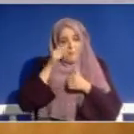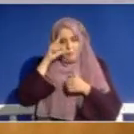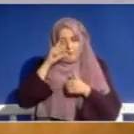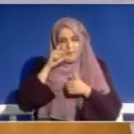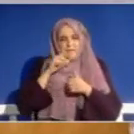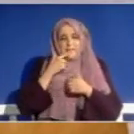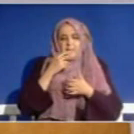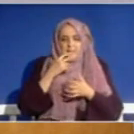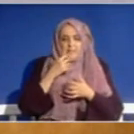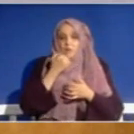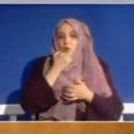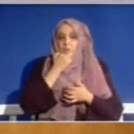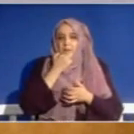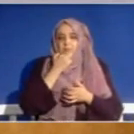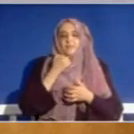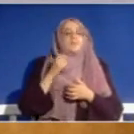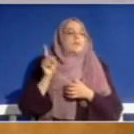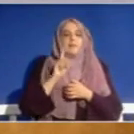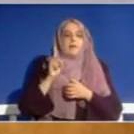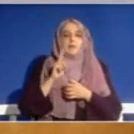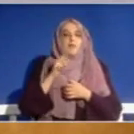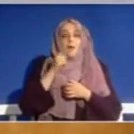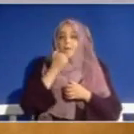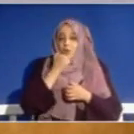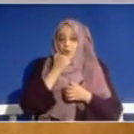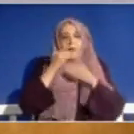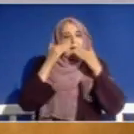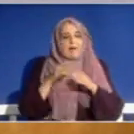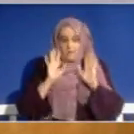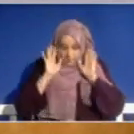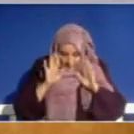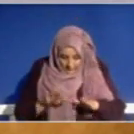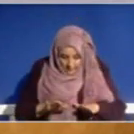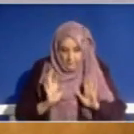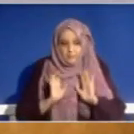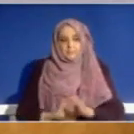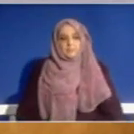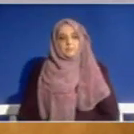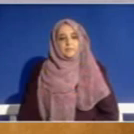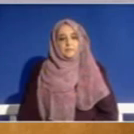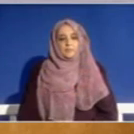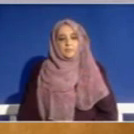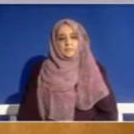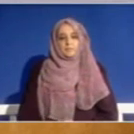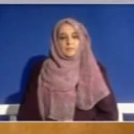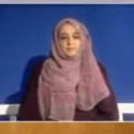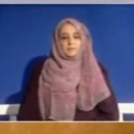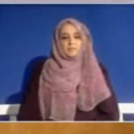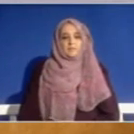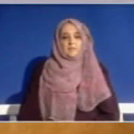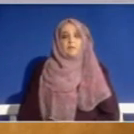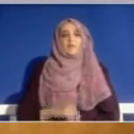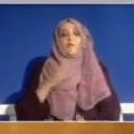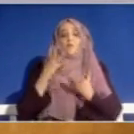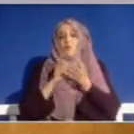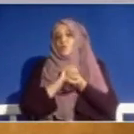وممكن تكسرين ممكن تخرج حتى من صورة إلى صورة أخرى. نعم. ركعي اقطع الصلاة واركعي. وإذا شئت أن تنتقلي